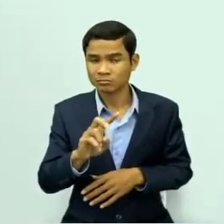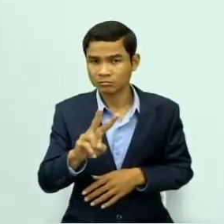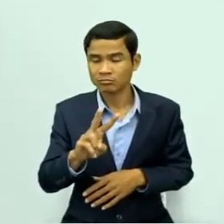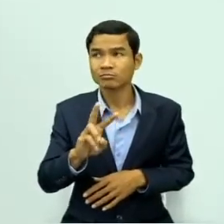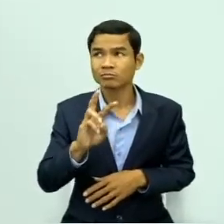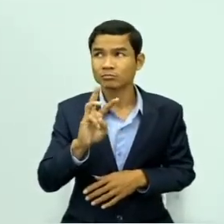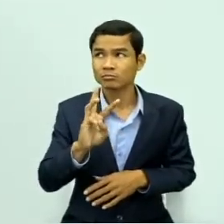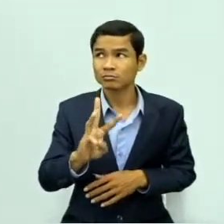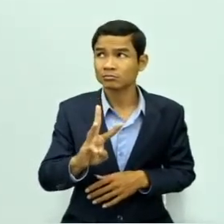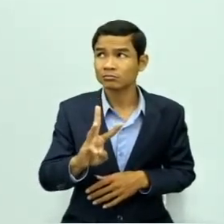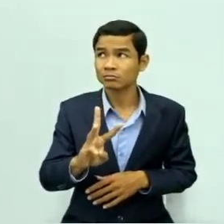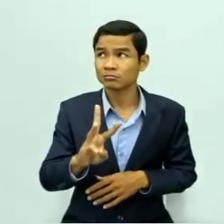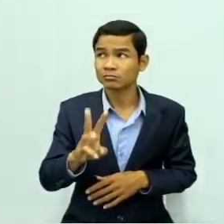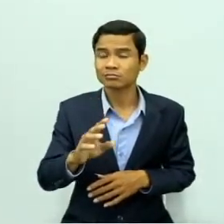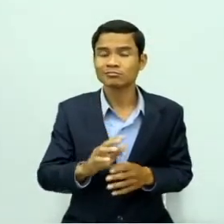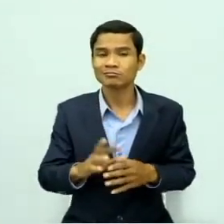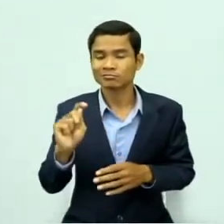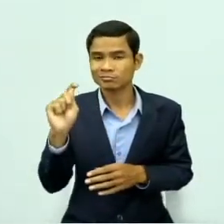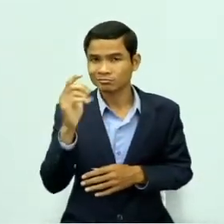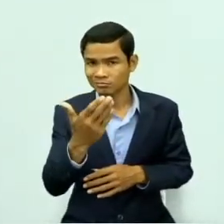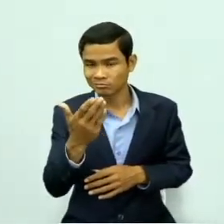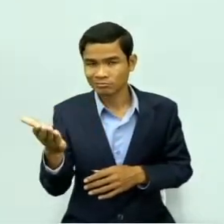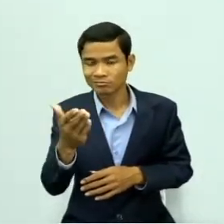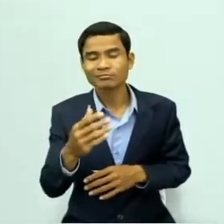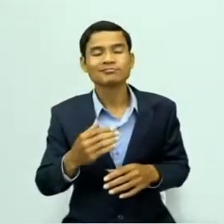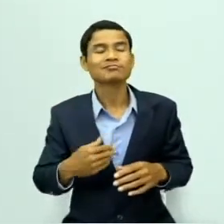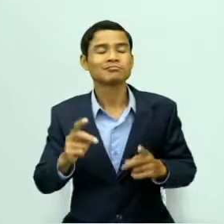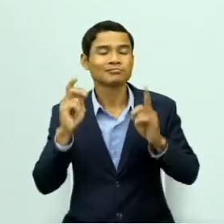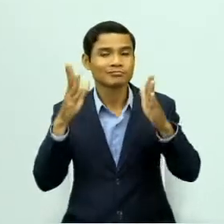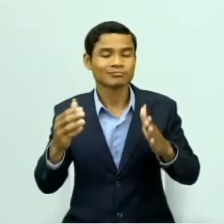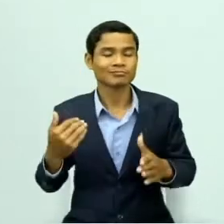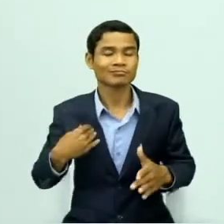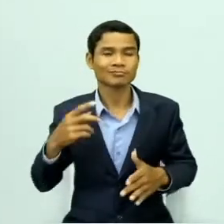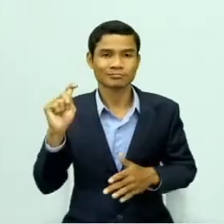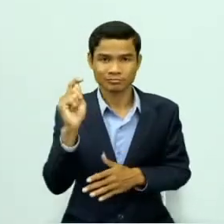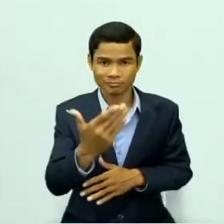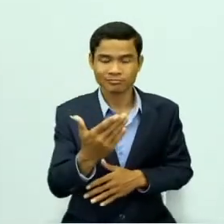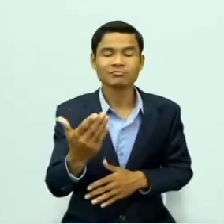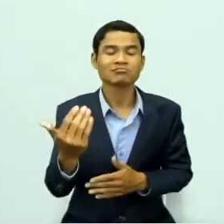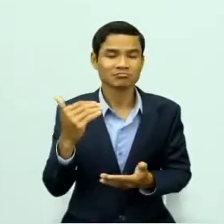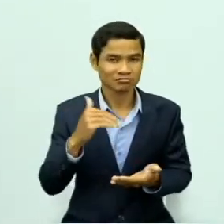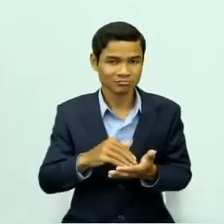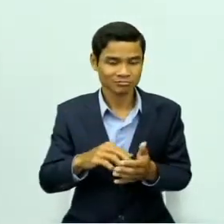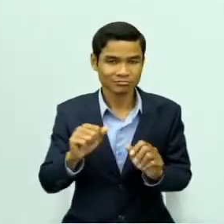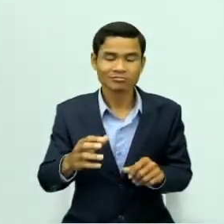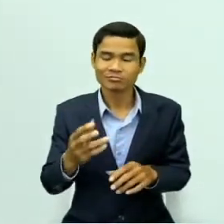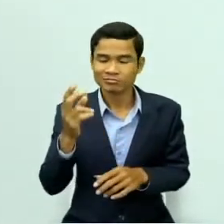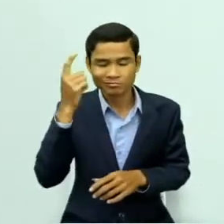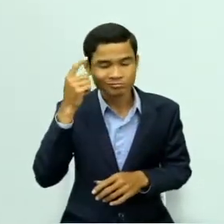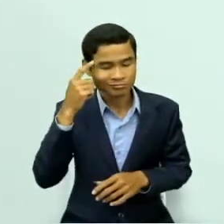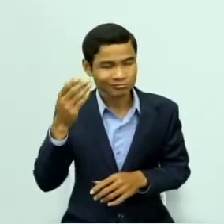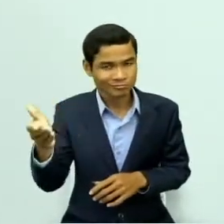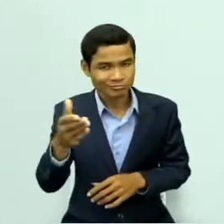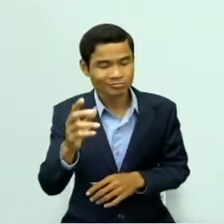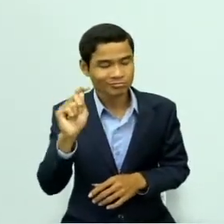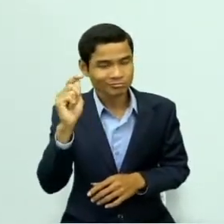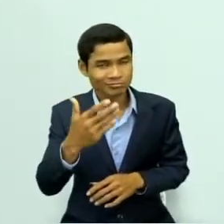Muối. Tí. Bầy. Chà, cứ nè cổ miến. Rục hiệp tiết hỏi nó, con sủa lấy rục ếch kì